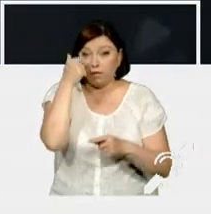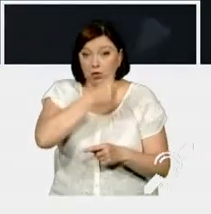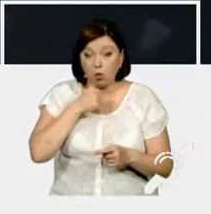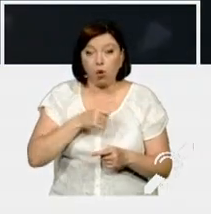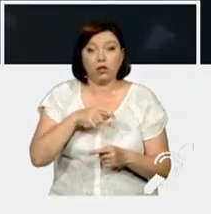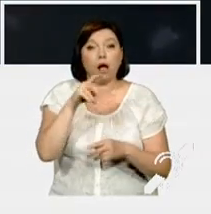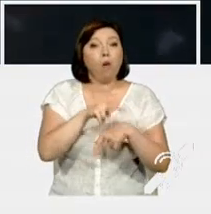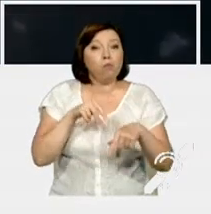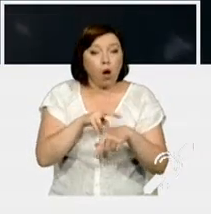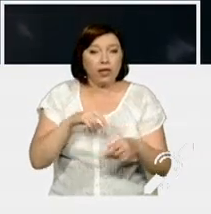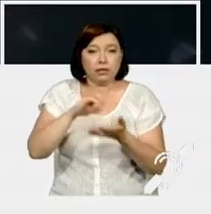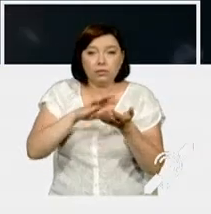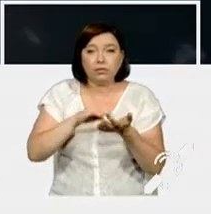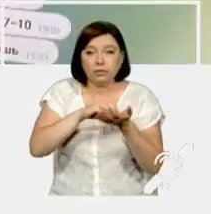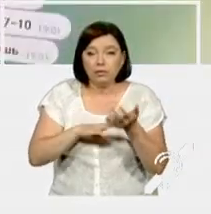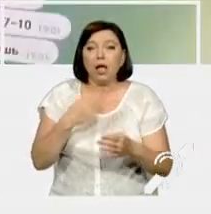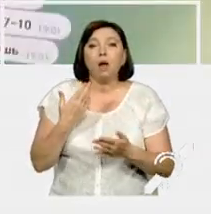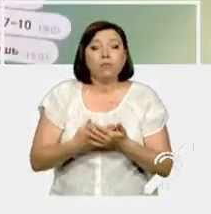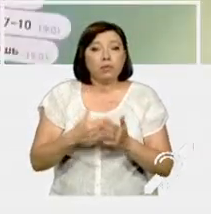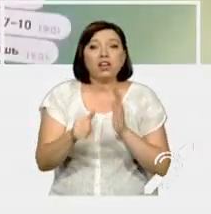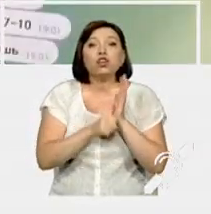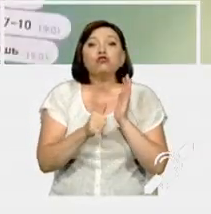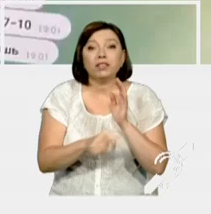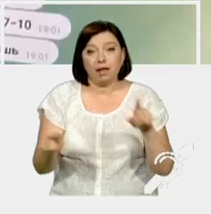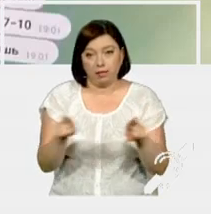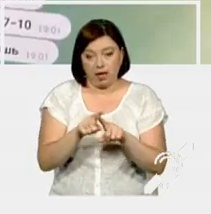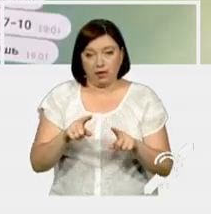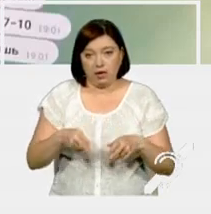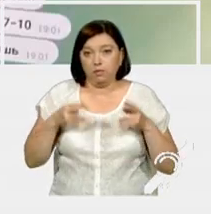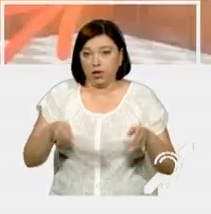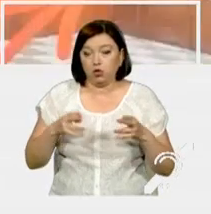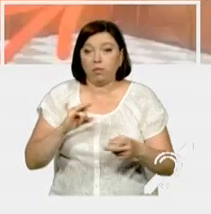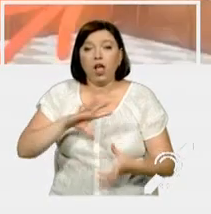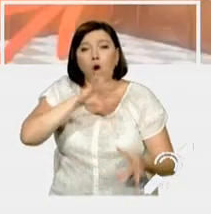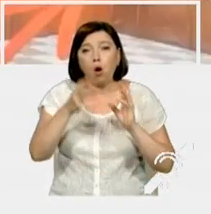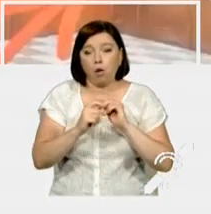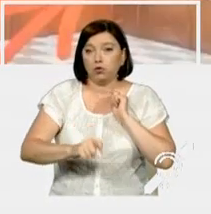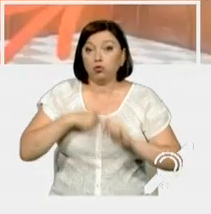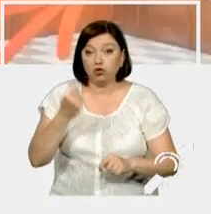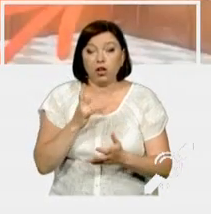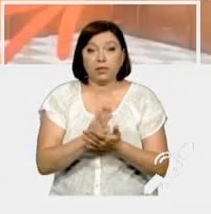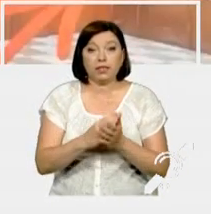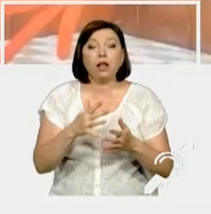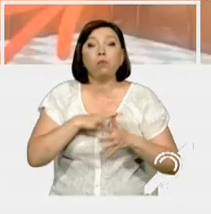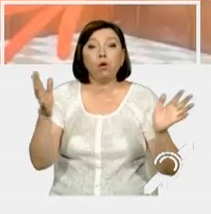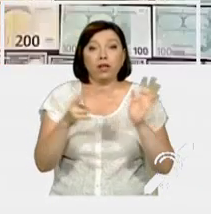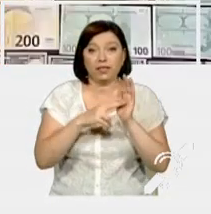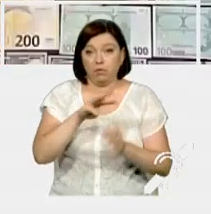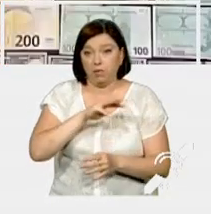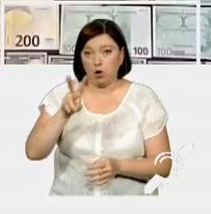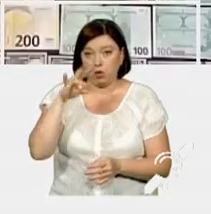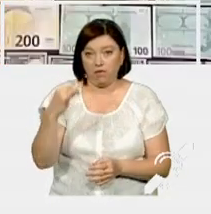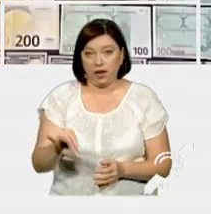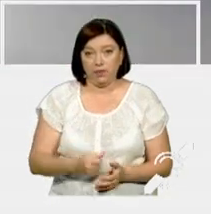an oamenii legii au documentat aproape 60 astfel de escrocherii iar suma prejudiciului este de peste 7 milioane